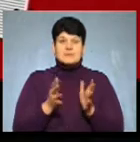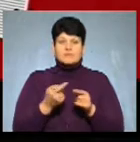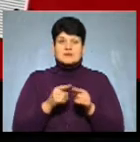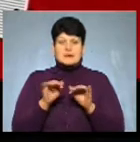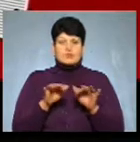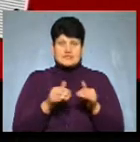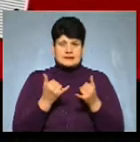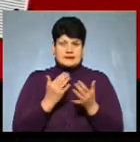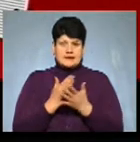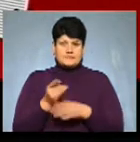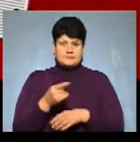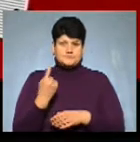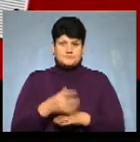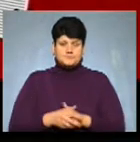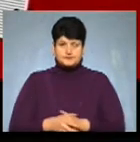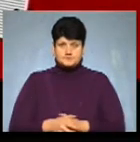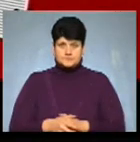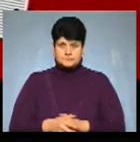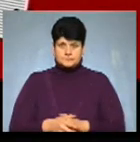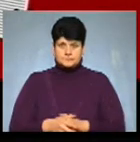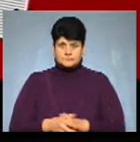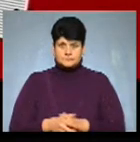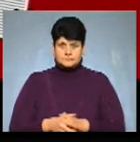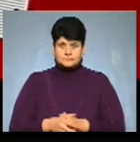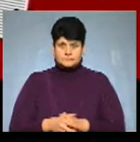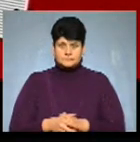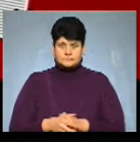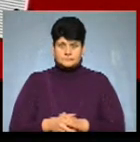цей процес, який відбувається наразі на Тернопільщині.